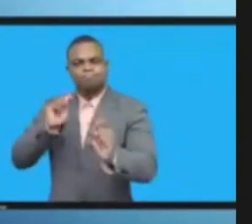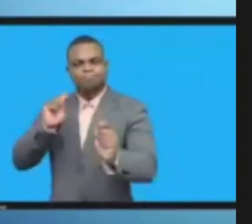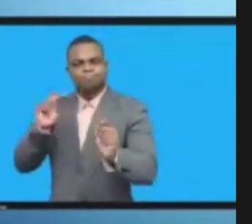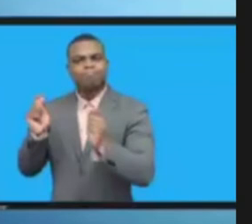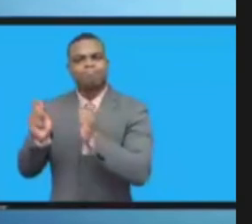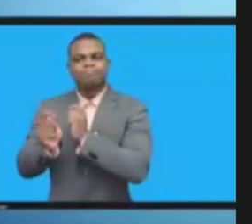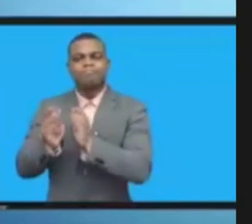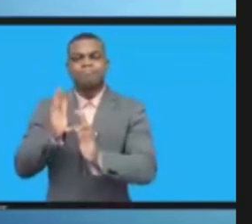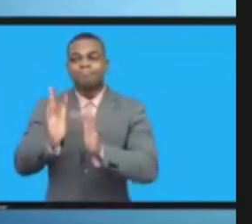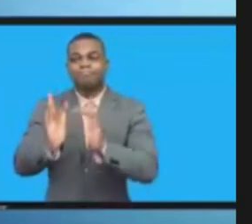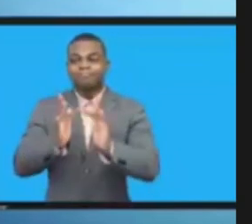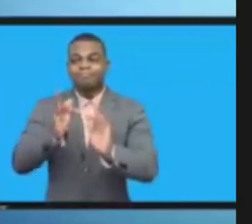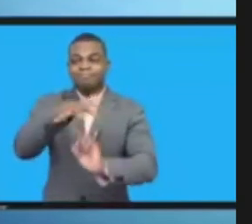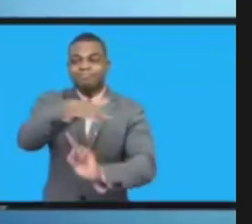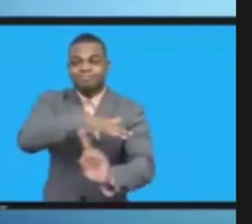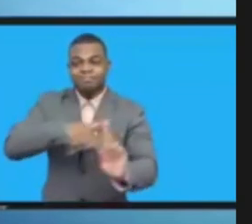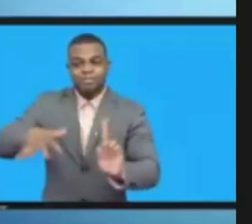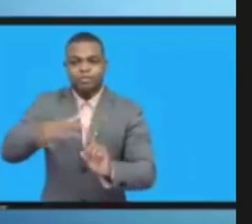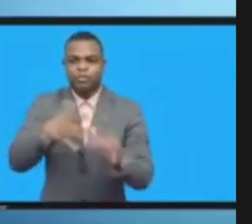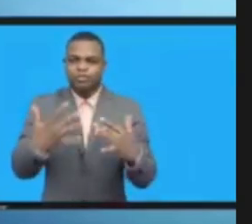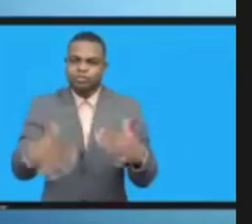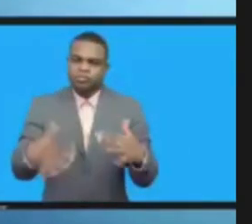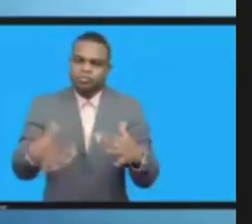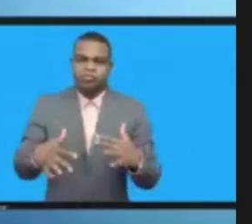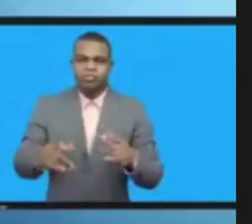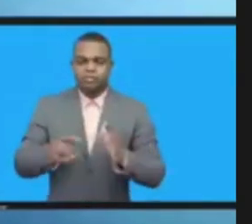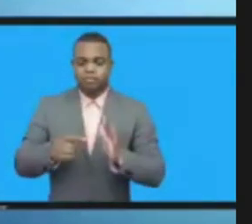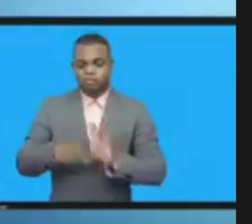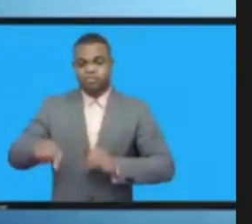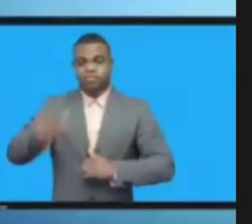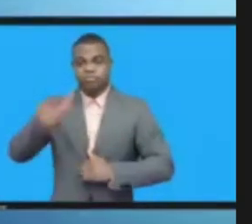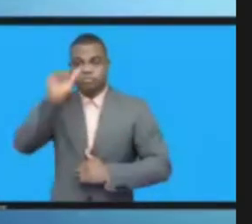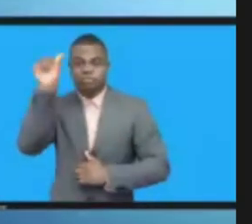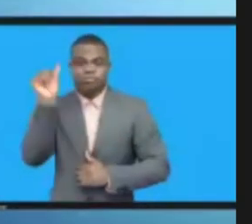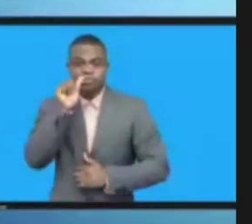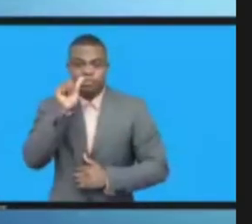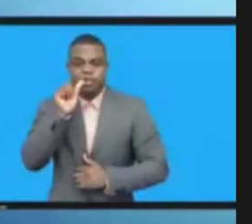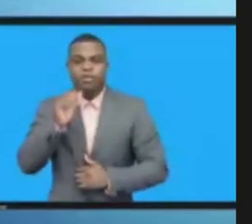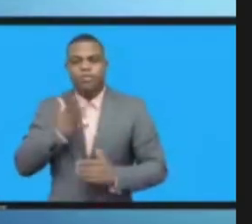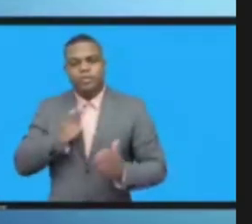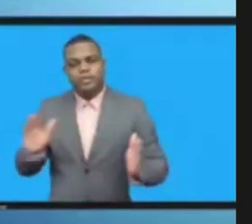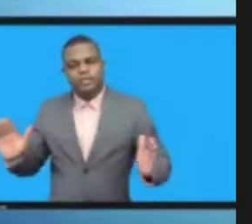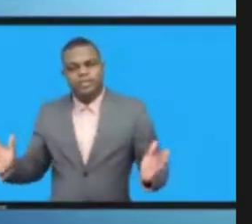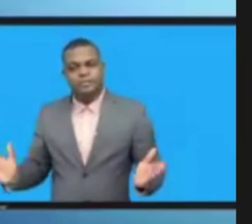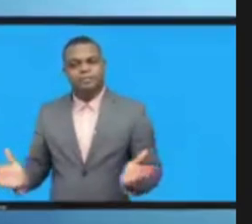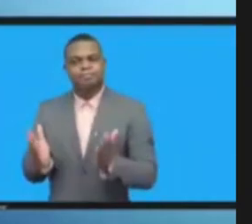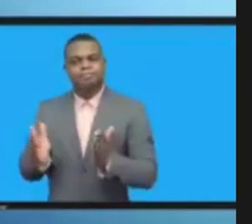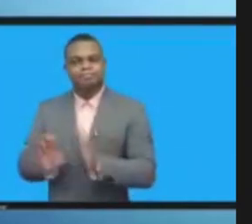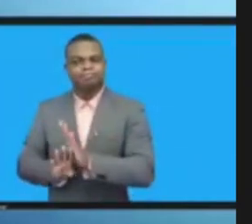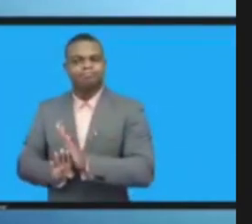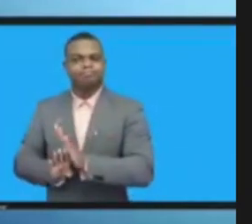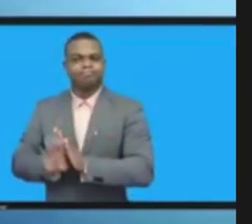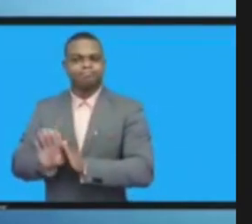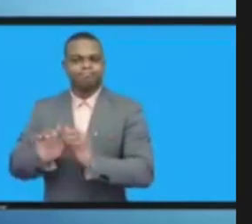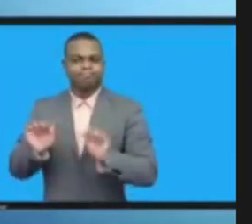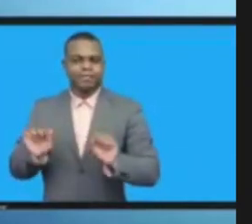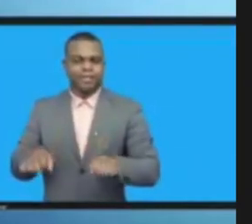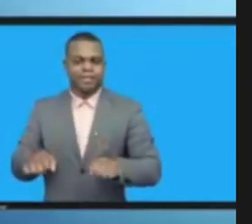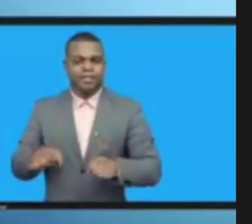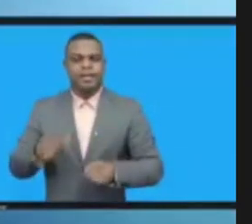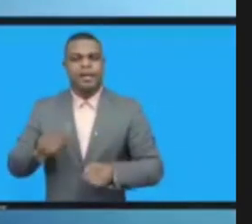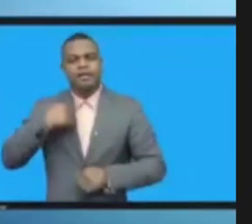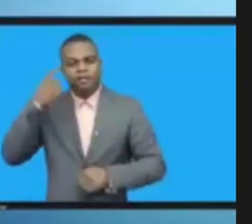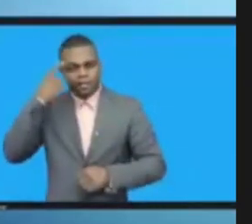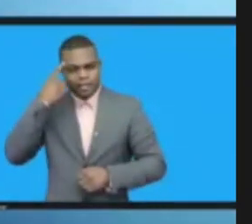cœur. Je pense donc qu'il mérite des félicitations alors qu'il convie cette